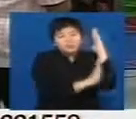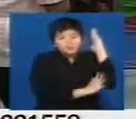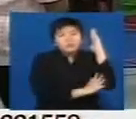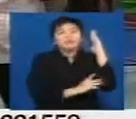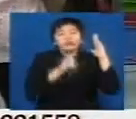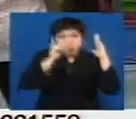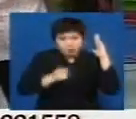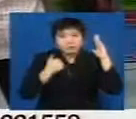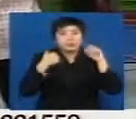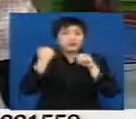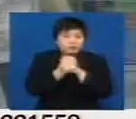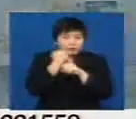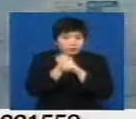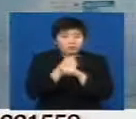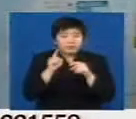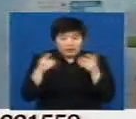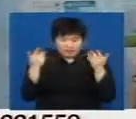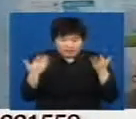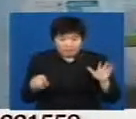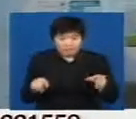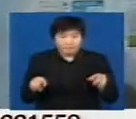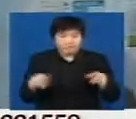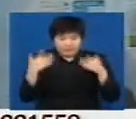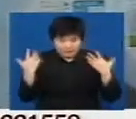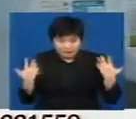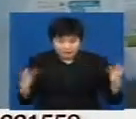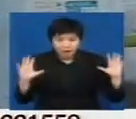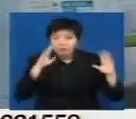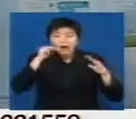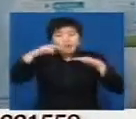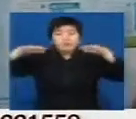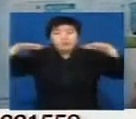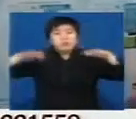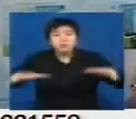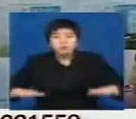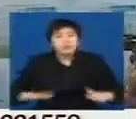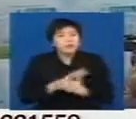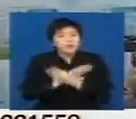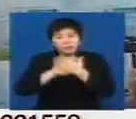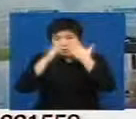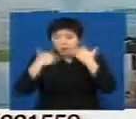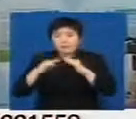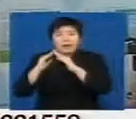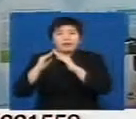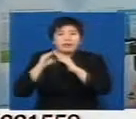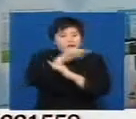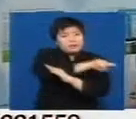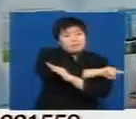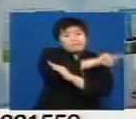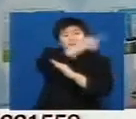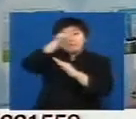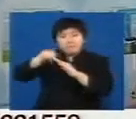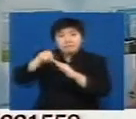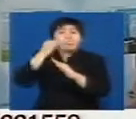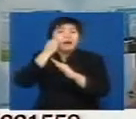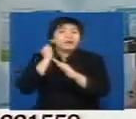ไปฮะ ทั่วไป ครับ นะฮะ แล้วตอนนี้พอพ้นปุ๊บนะฮะก็จะกลับบ้านแล้วนะฮะเอาคนกลับไปยังไงไปช่วยเขาซ่อมบ้านยังไงไล่